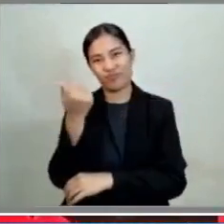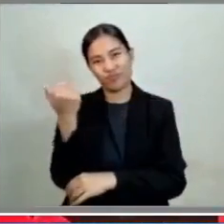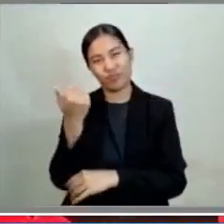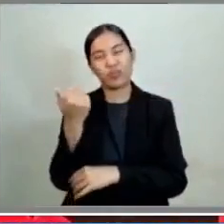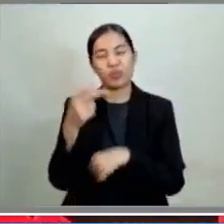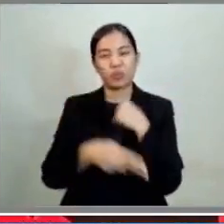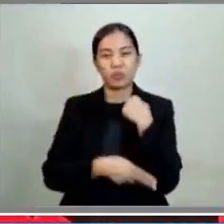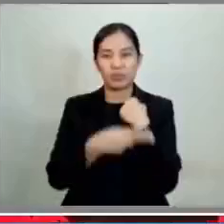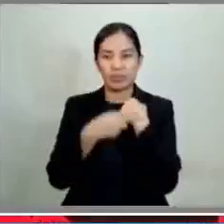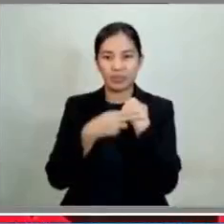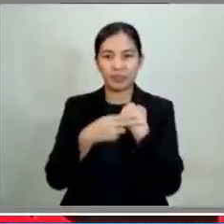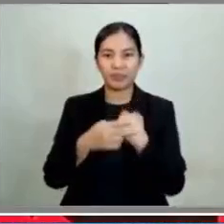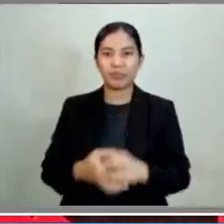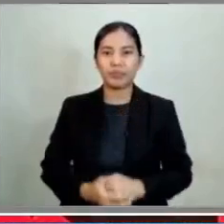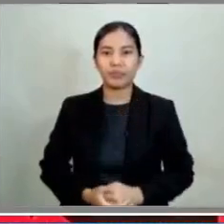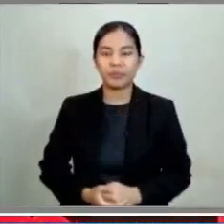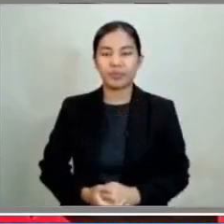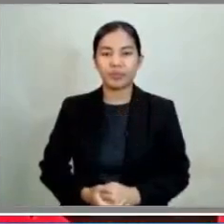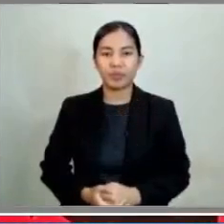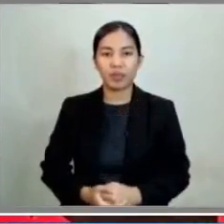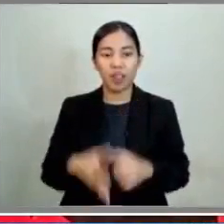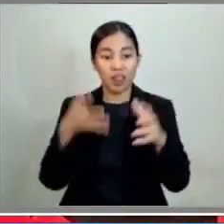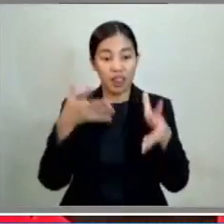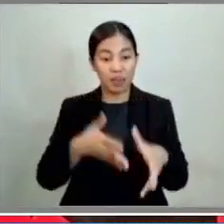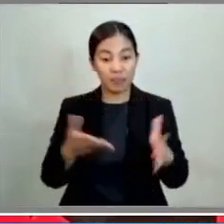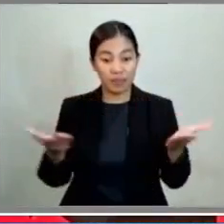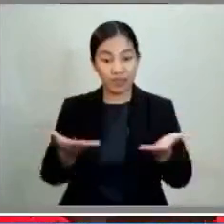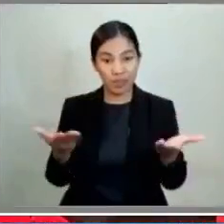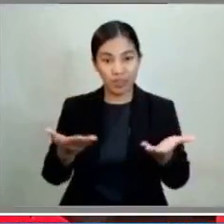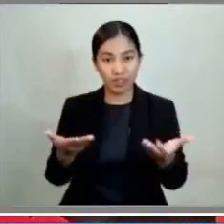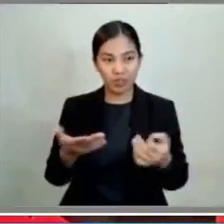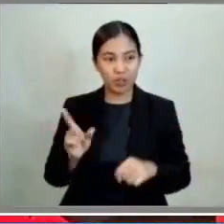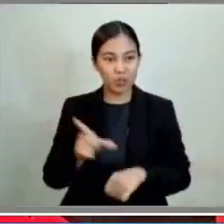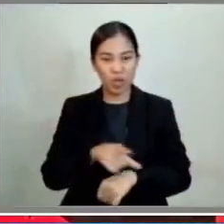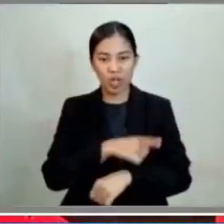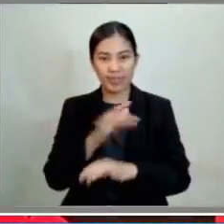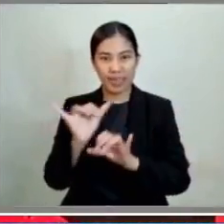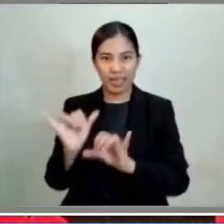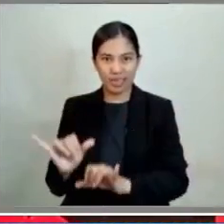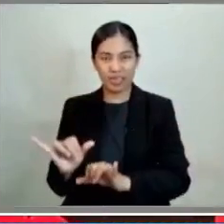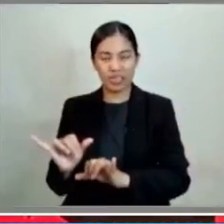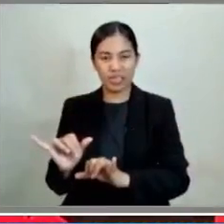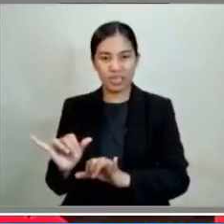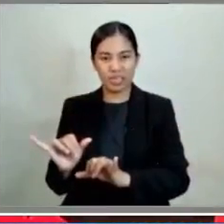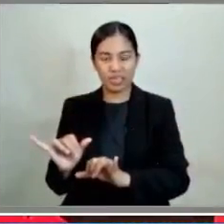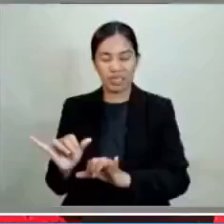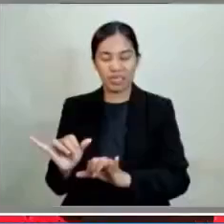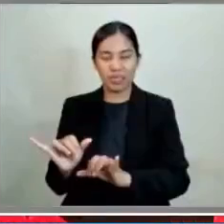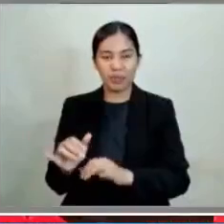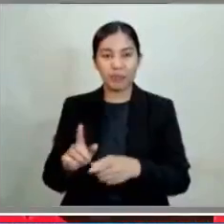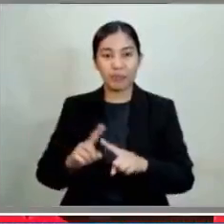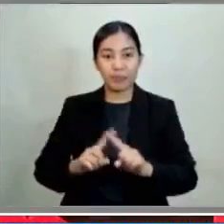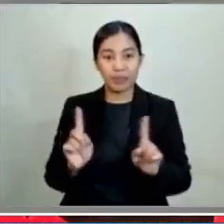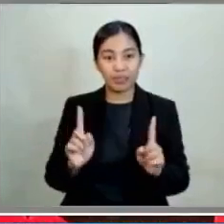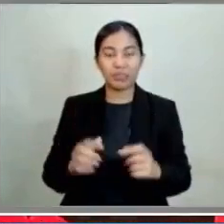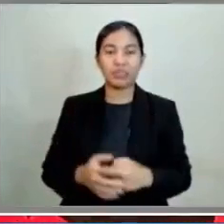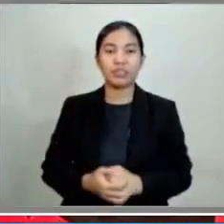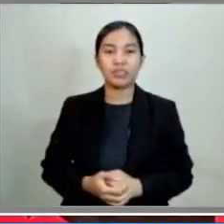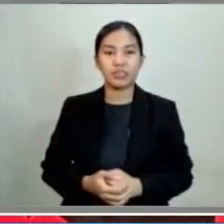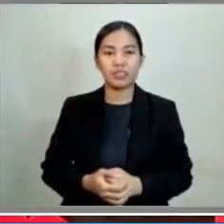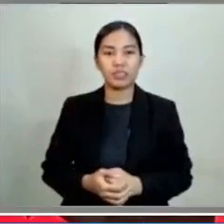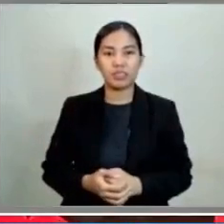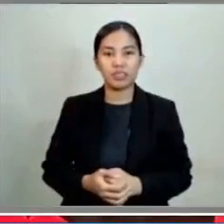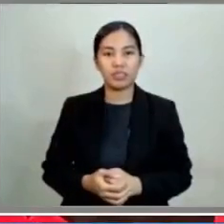Tapos, ang natira na lang yung mga matagal. Oh. Tapos yung mga suki namin, siyempre,